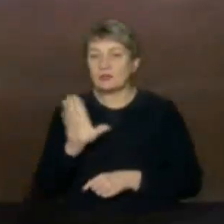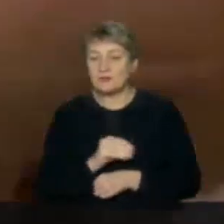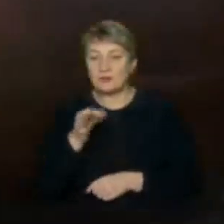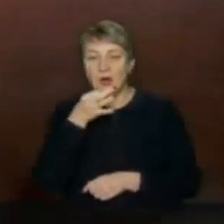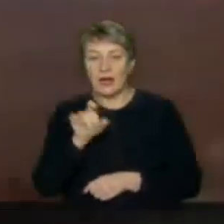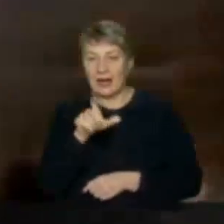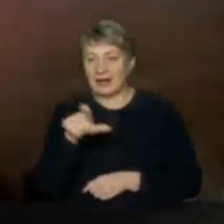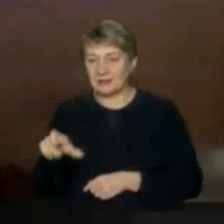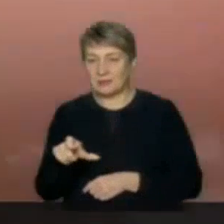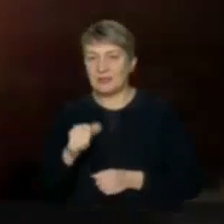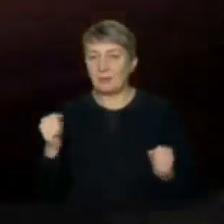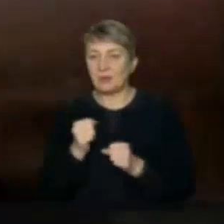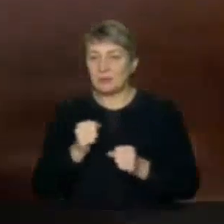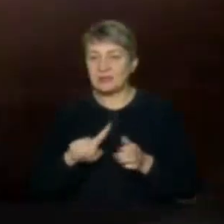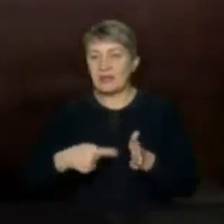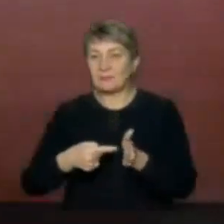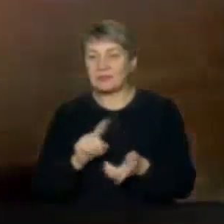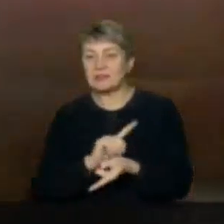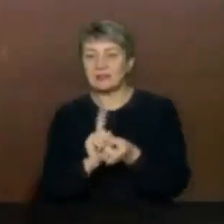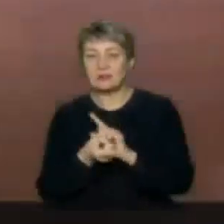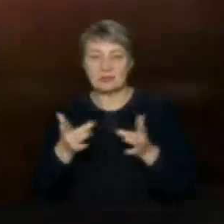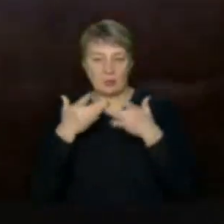що промерзла місцевість навпаки